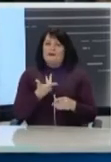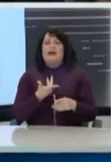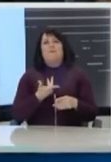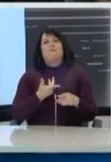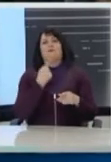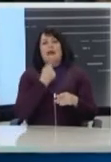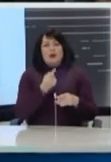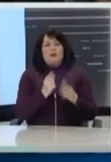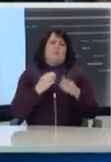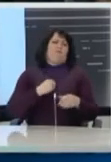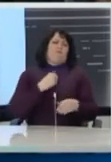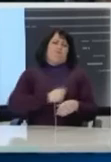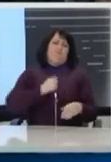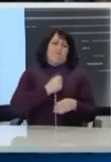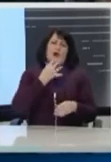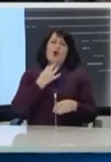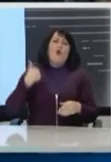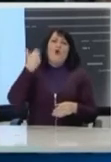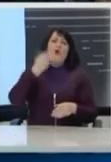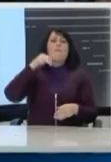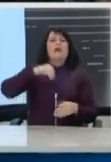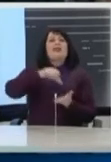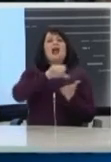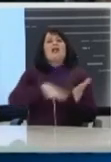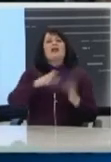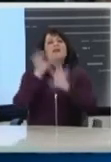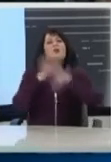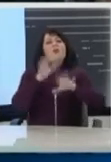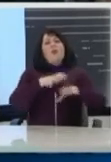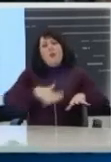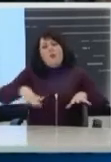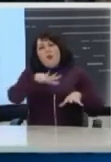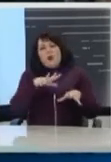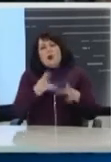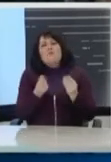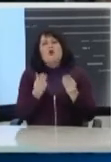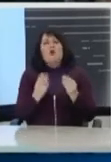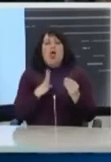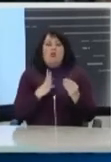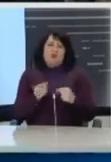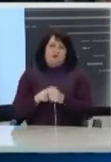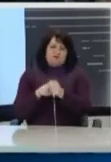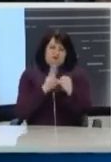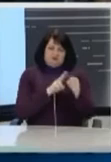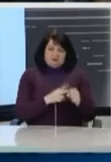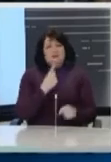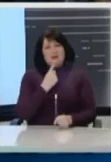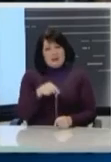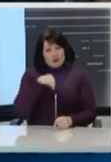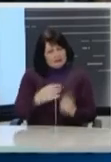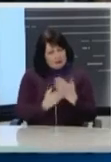και δεκαετίες κράτους στη Μάνδρα της Αττικής. Και να δηλώσω, όπως έκανε και ο αγορητής μας το